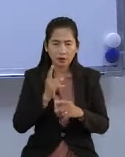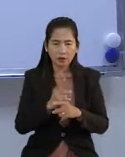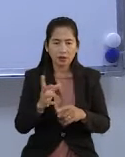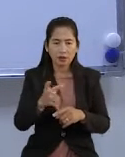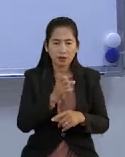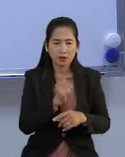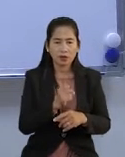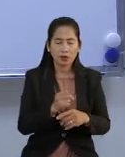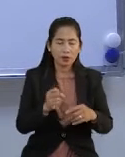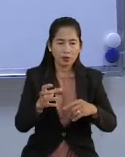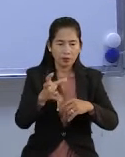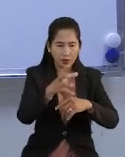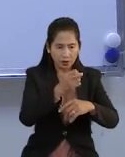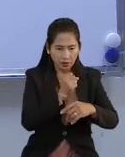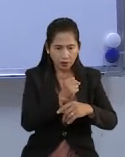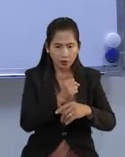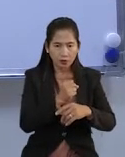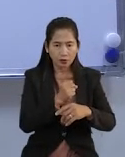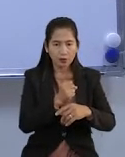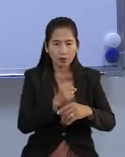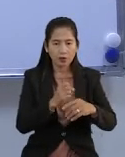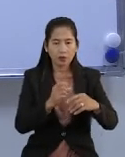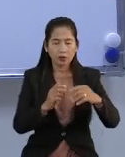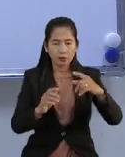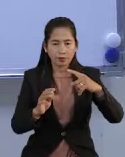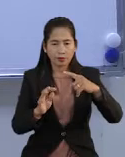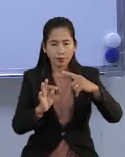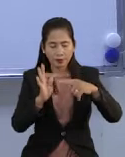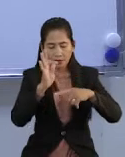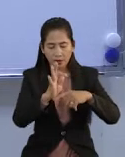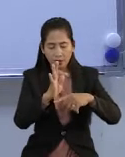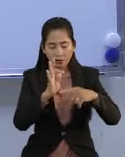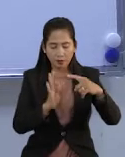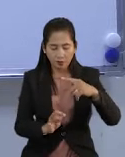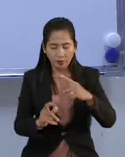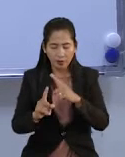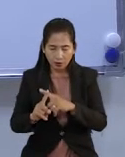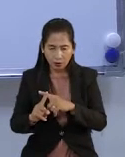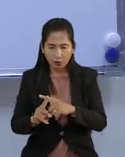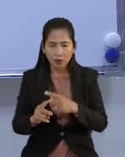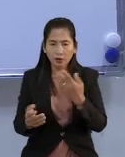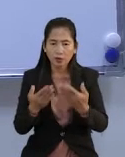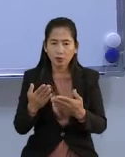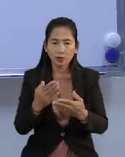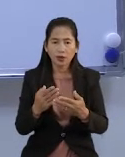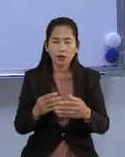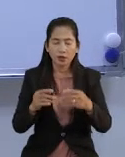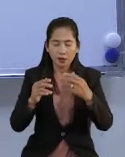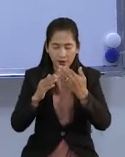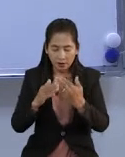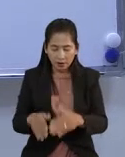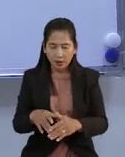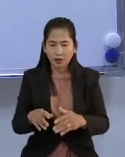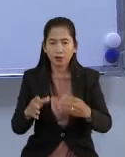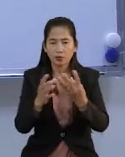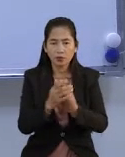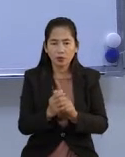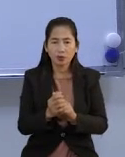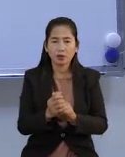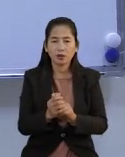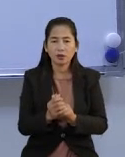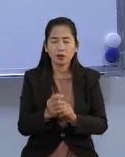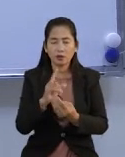dục phía dục nâng phía bầy từ cốn rư muôi có chạy nâng chồng nuôn